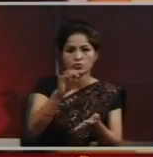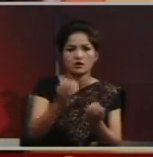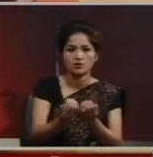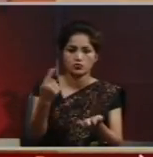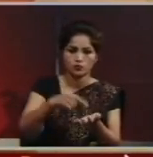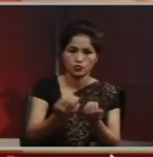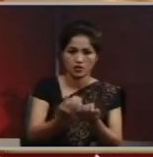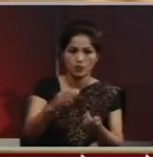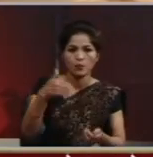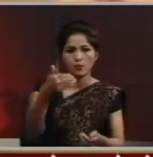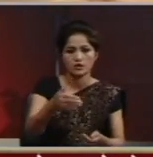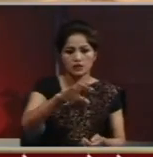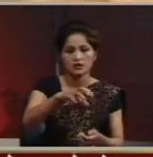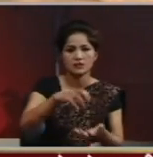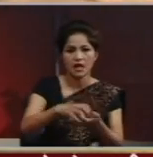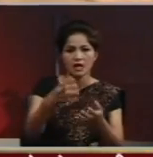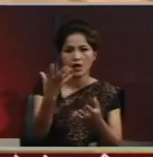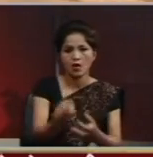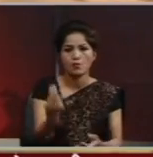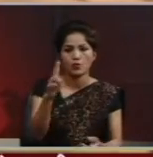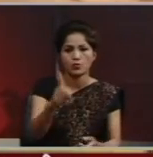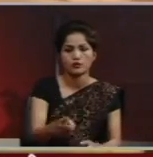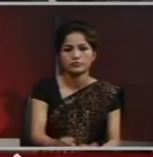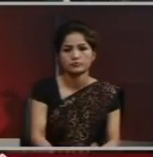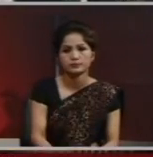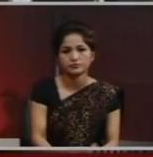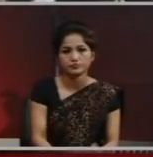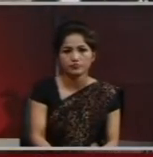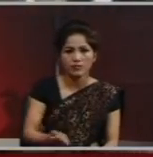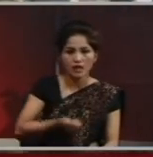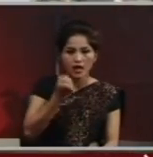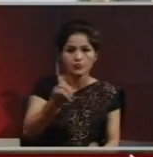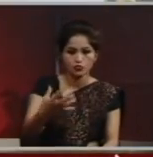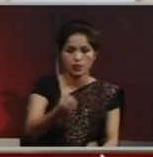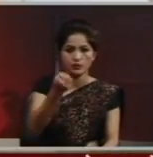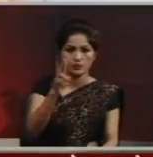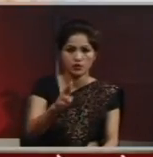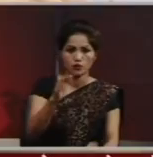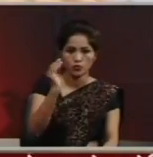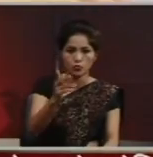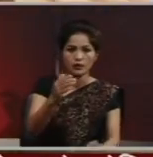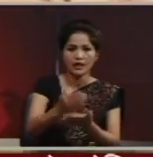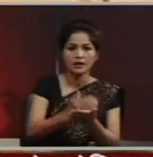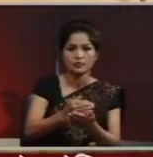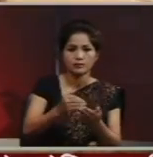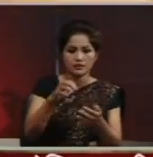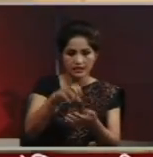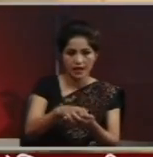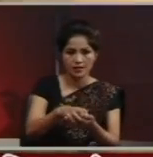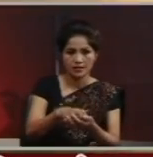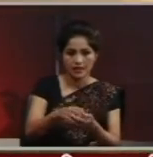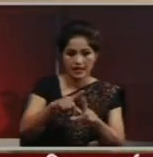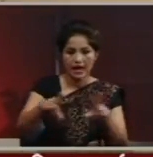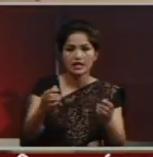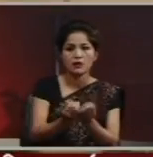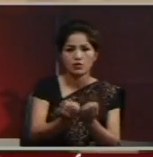गराउन थालेपछि स्थान अभाव भएको हो। आफ्नो स्वामित्वमा रहेको तिलकोत्सव गरिने स्थान